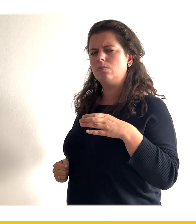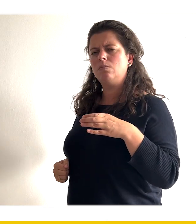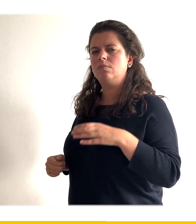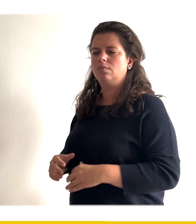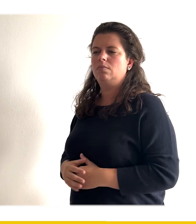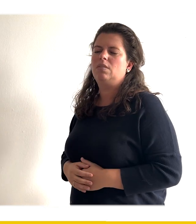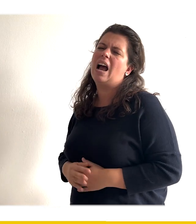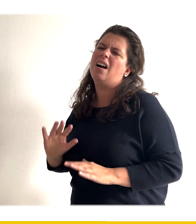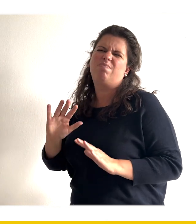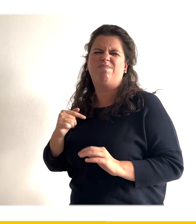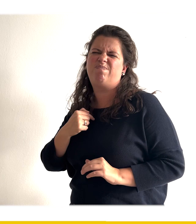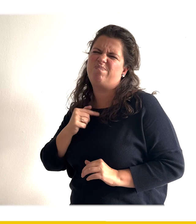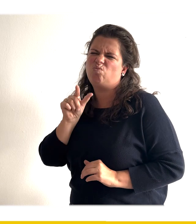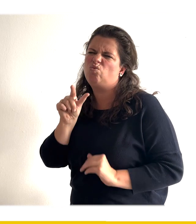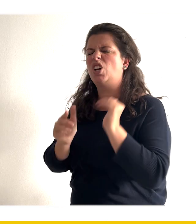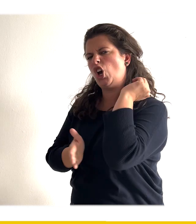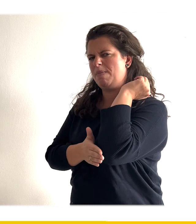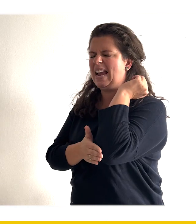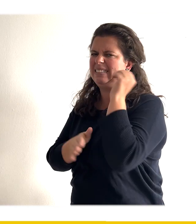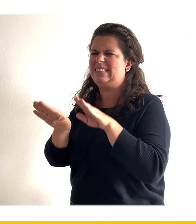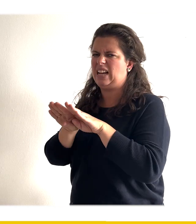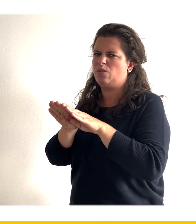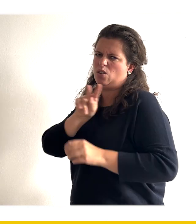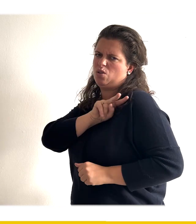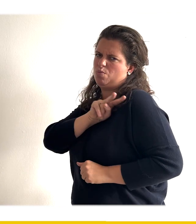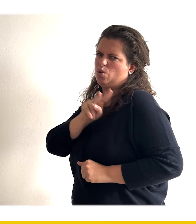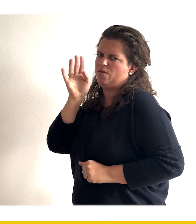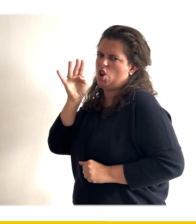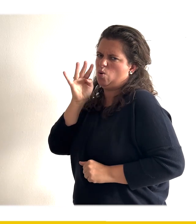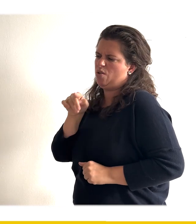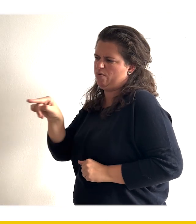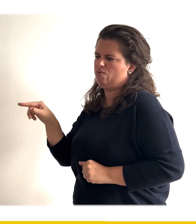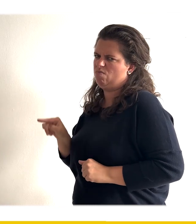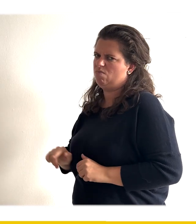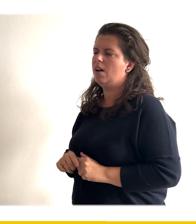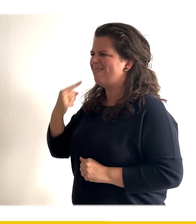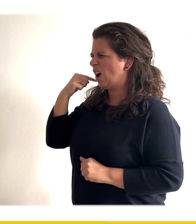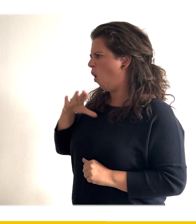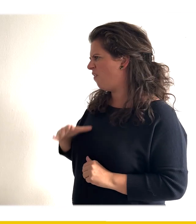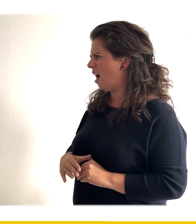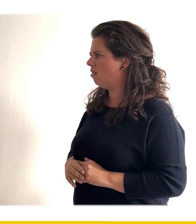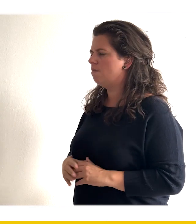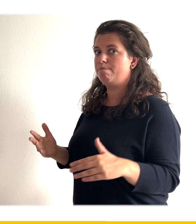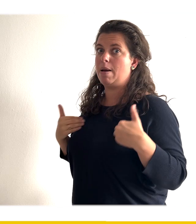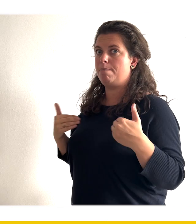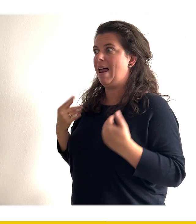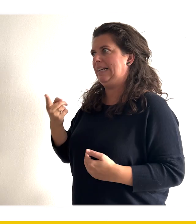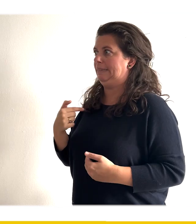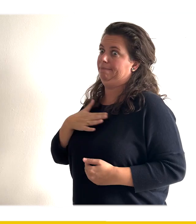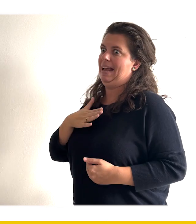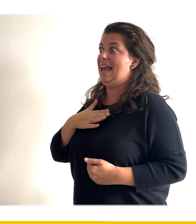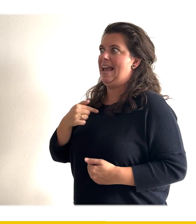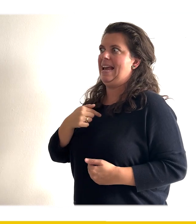ook wel een beetje gemeen. Net als de broers van Jozef. Nou, dat denk ik ook wel. Nou, ik ben blij trouwens dat je mij niet in zo'n koude put hebt